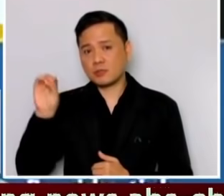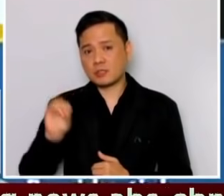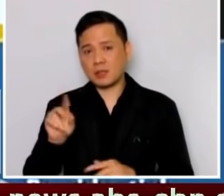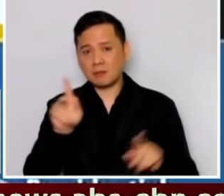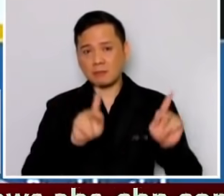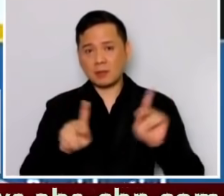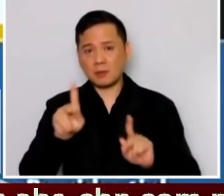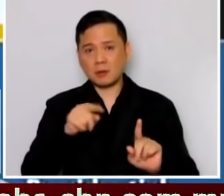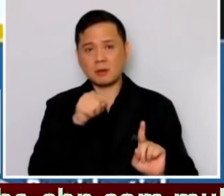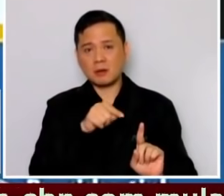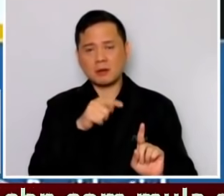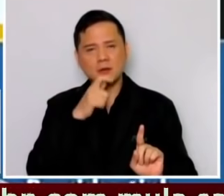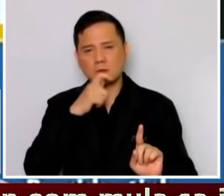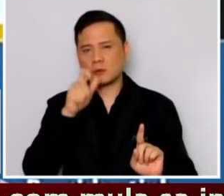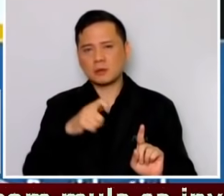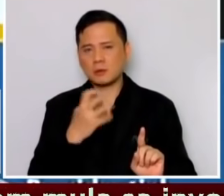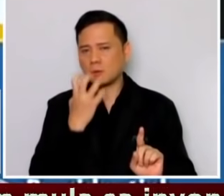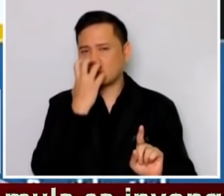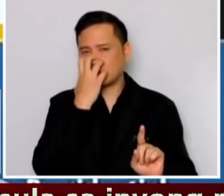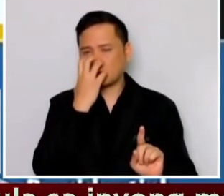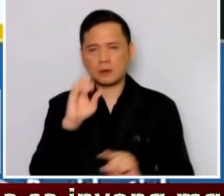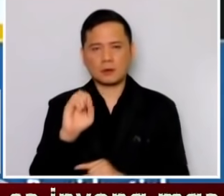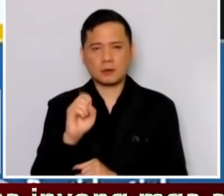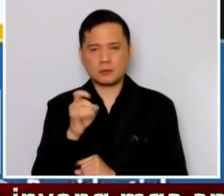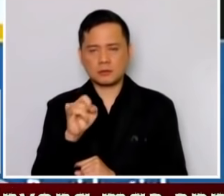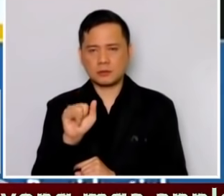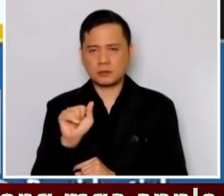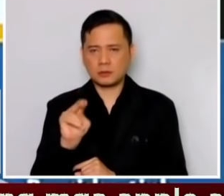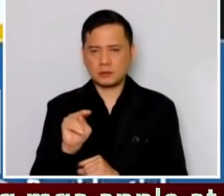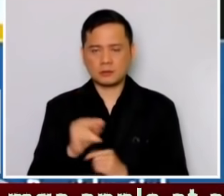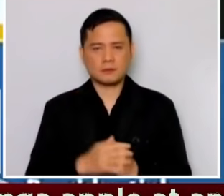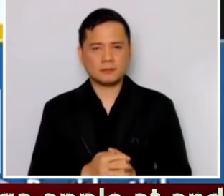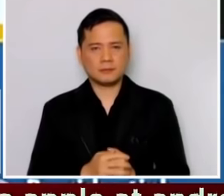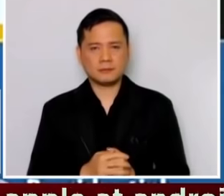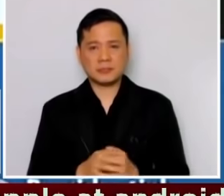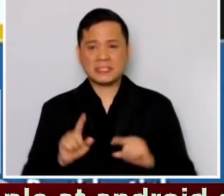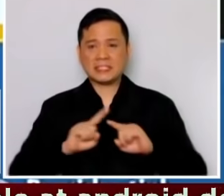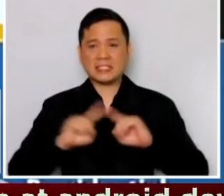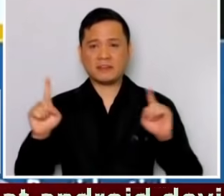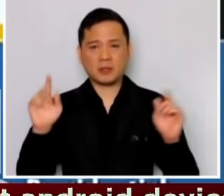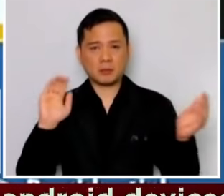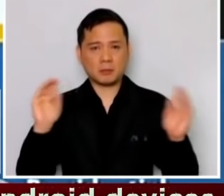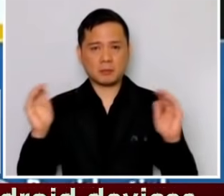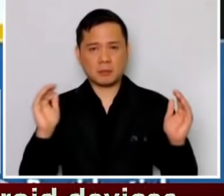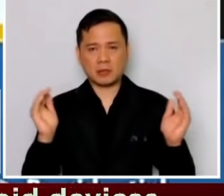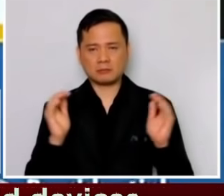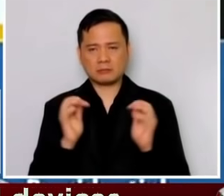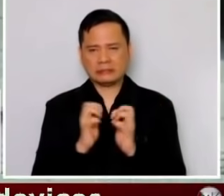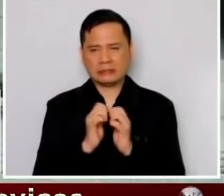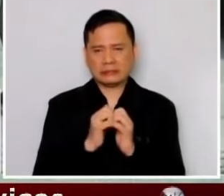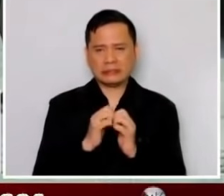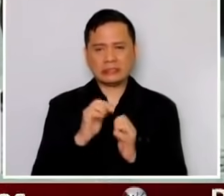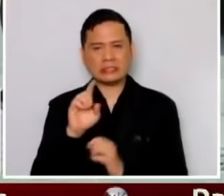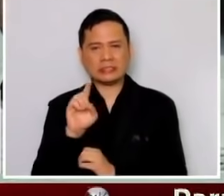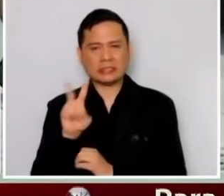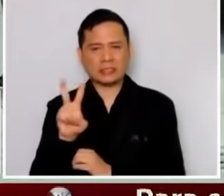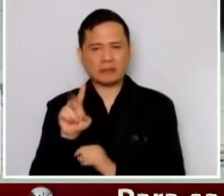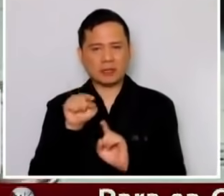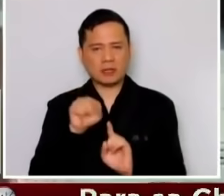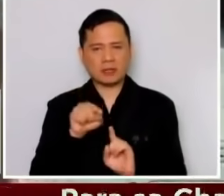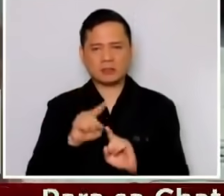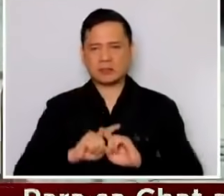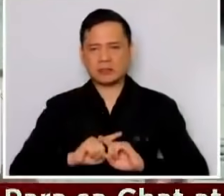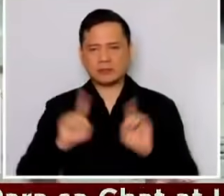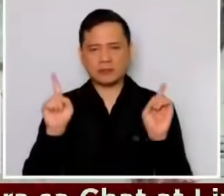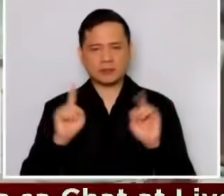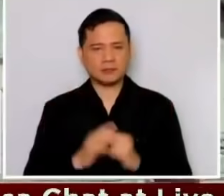need oxygen po. And this is very different from the Delta experience that we experienced throughout the world. Kaya